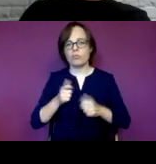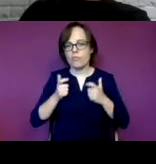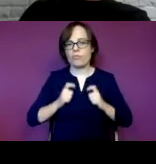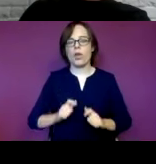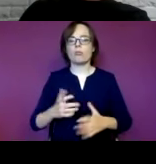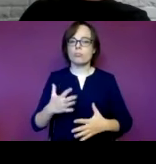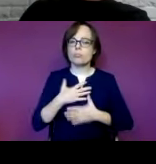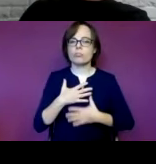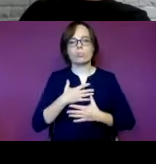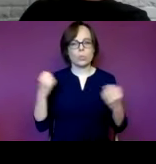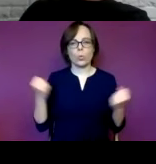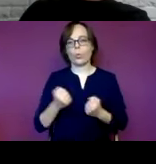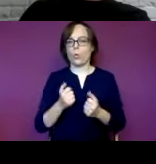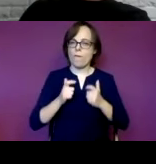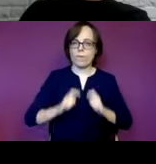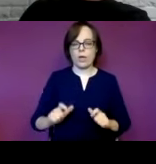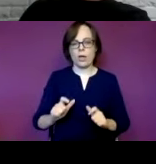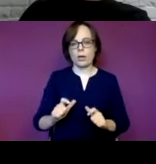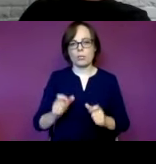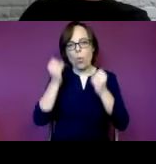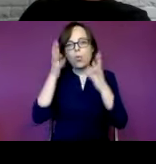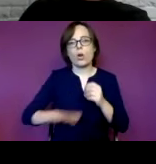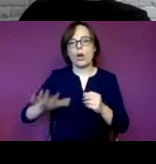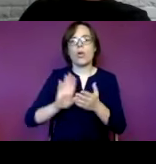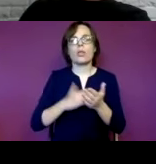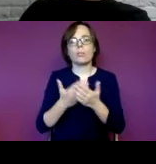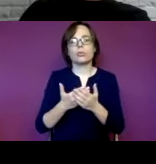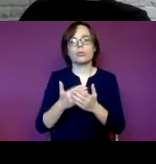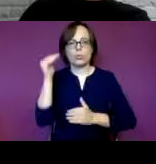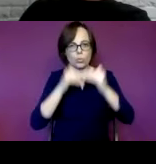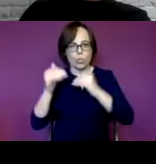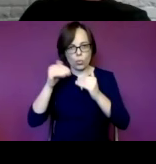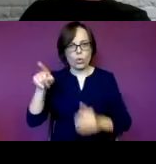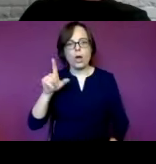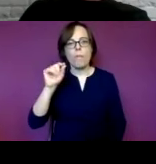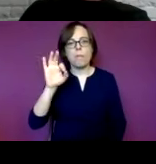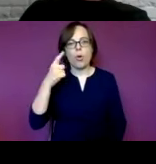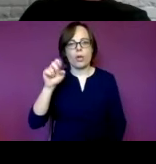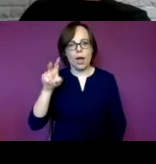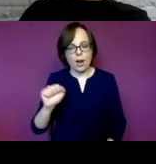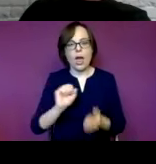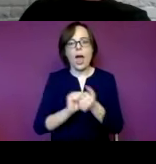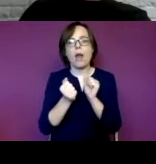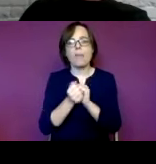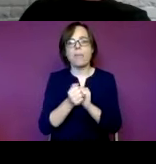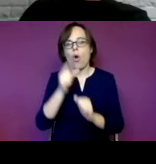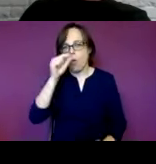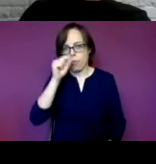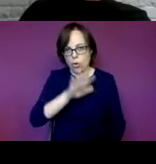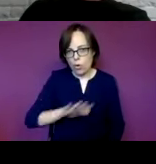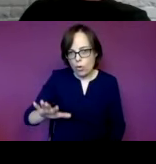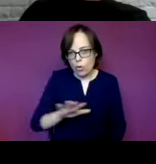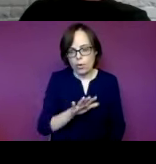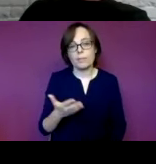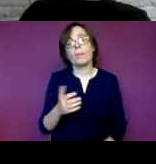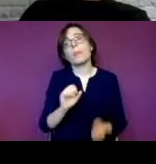tożsamość bardzo silną w silnych regionach kulturowych, jak na przykład Podhale czy region Opolszczyzny. Albo były to takie wsie, które